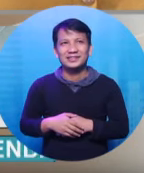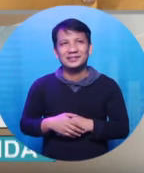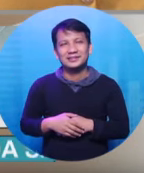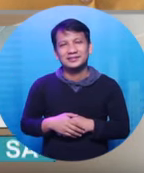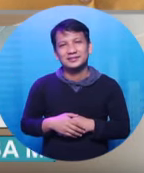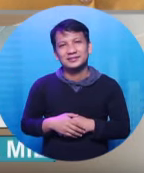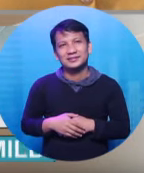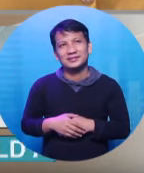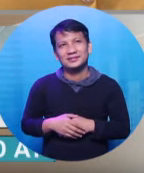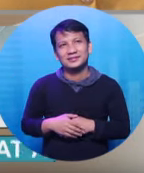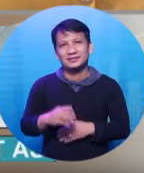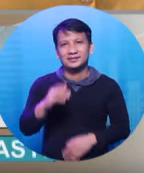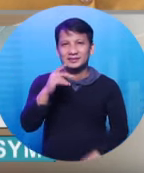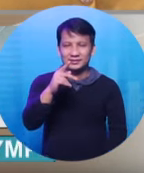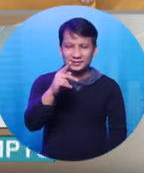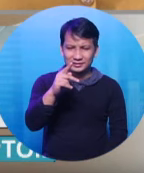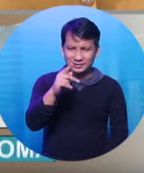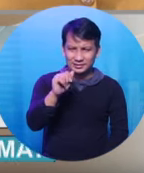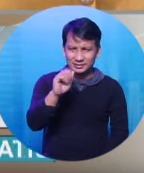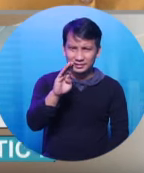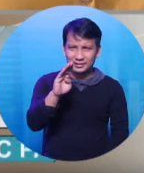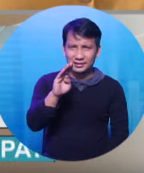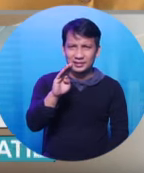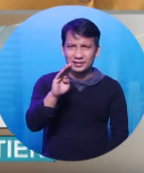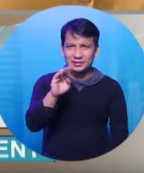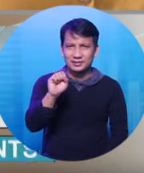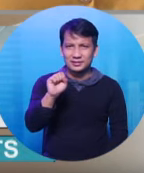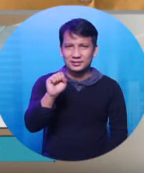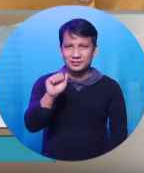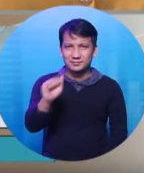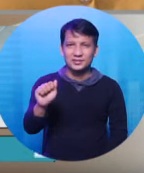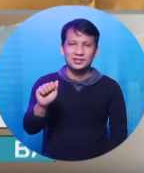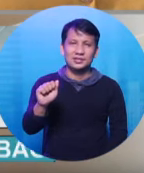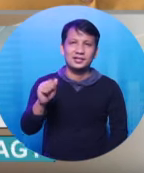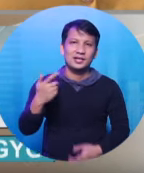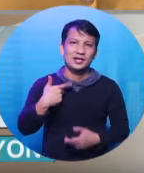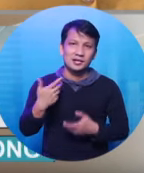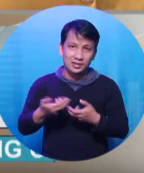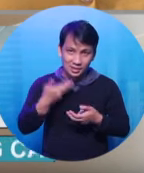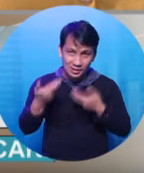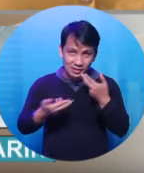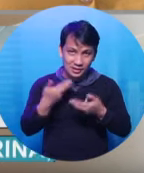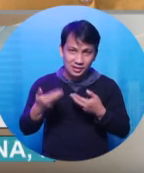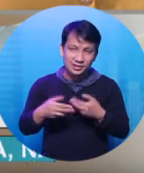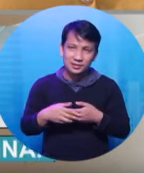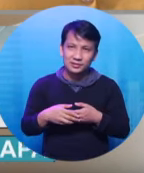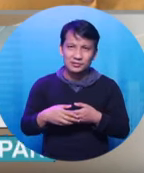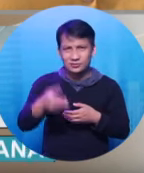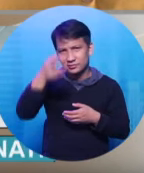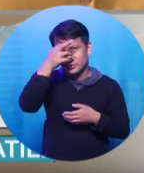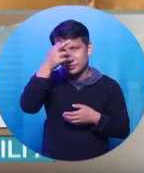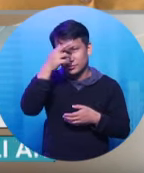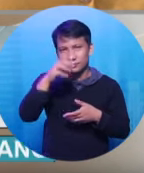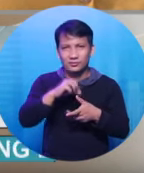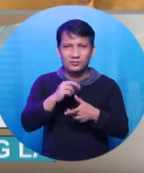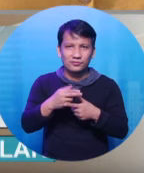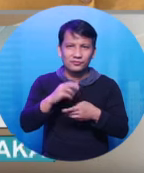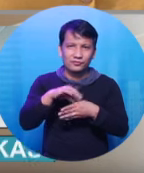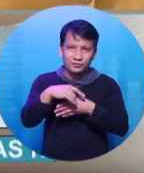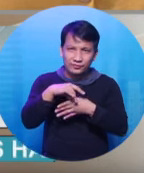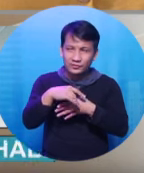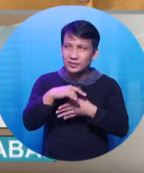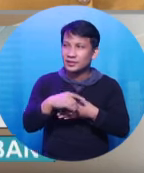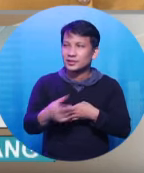Rafi, is kabsa. Tawag po nila doon kabsa. Yung meron pong rice. Kabsa. Tapos, either chicken,